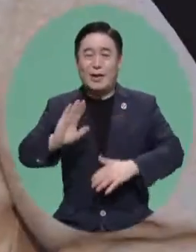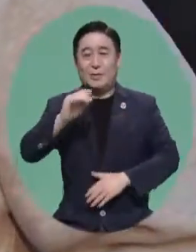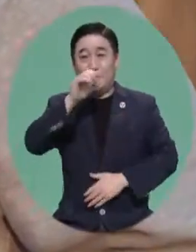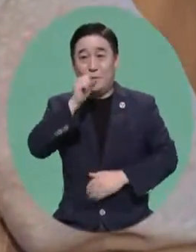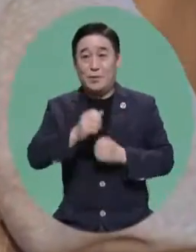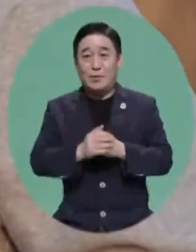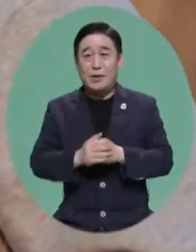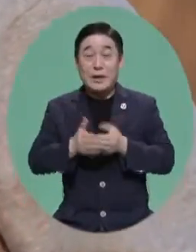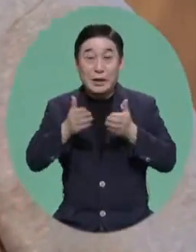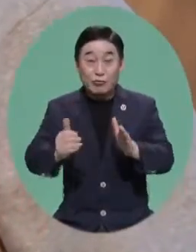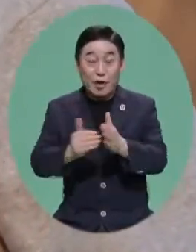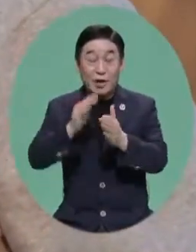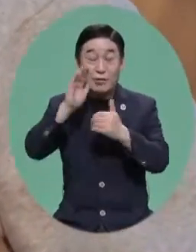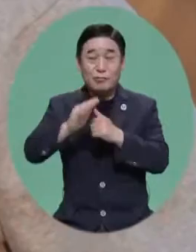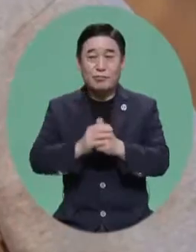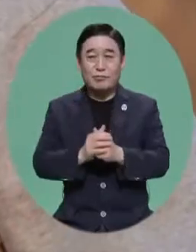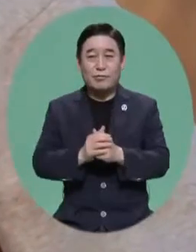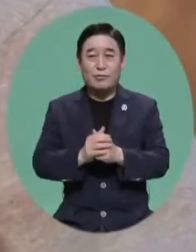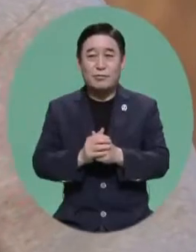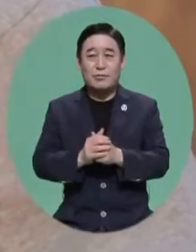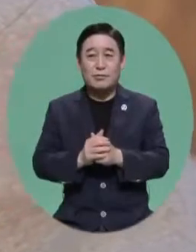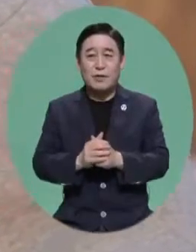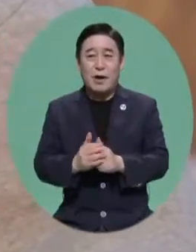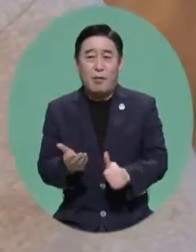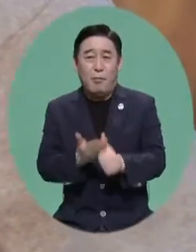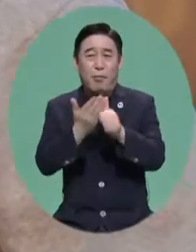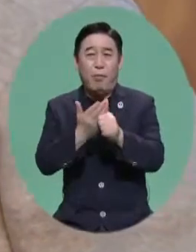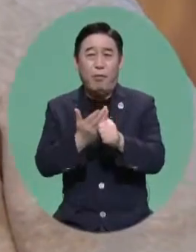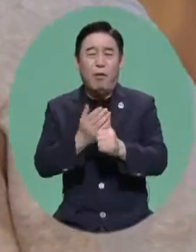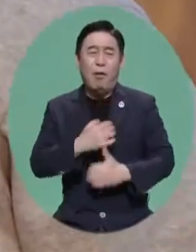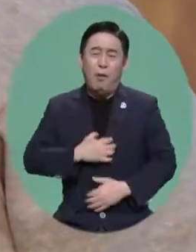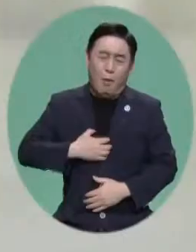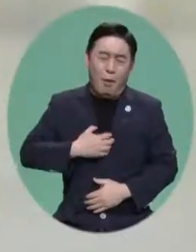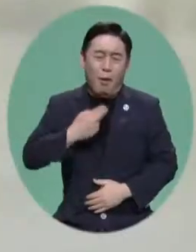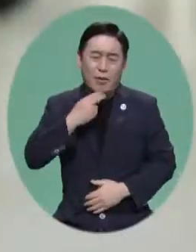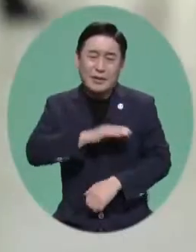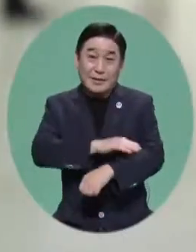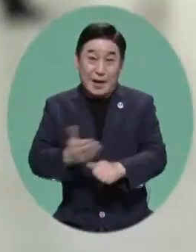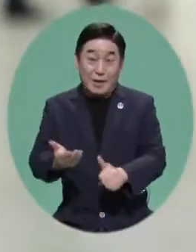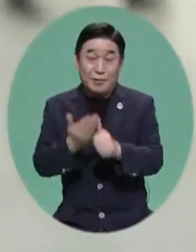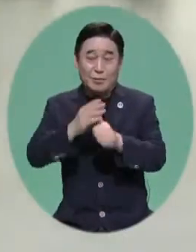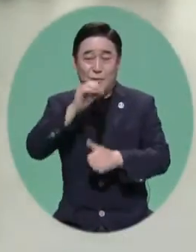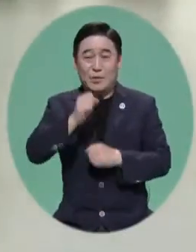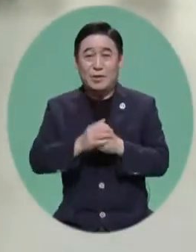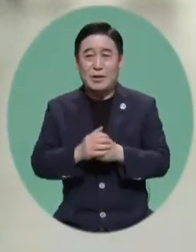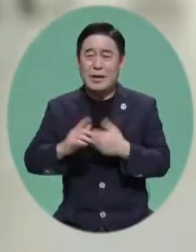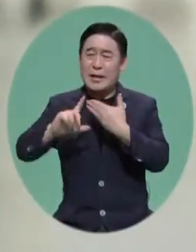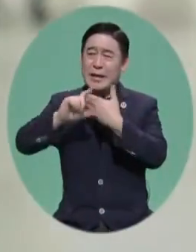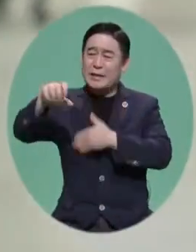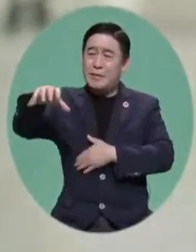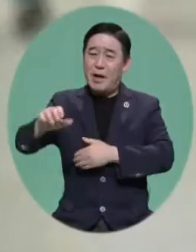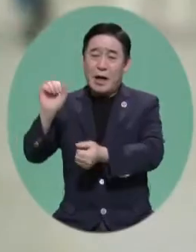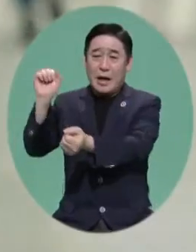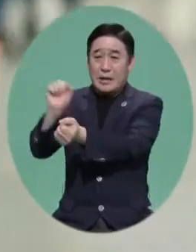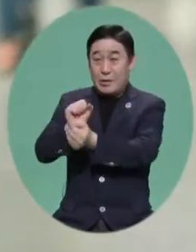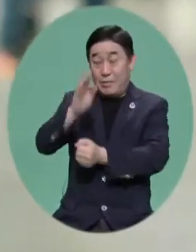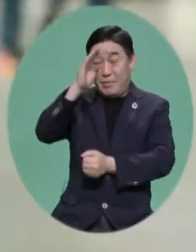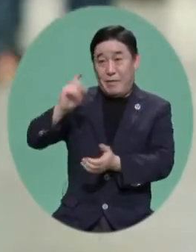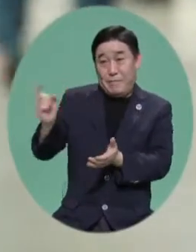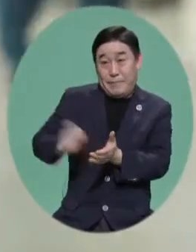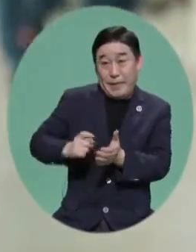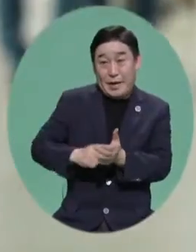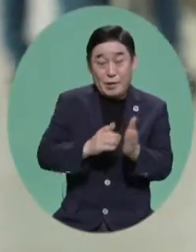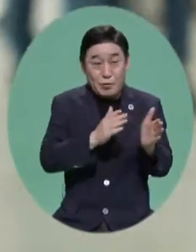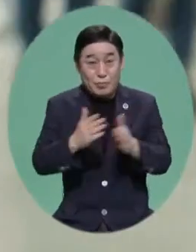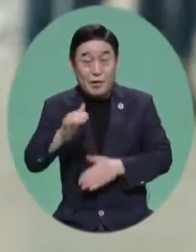비싼 해서도 진짜 목적이 업계 굴 파이 키울 수 있으며 는 지방에서 로 전염병이나 비상 시 도 탭이 할 수